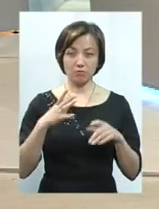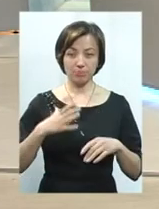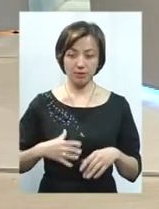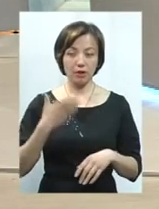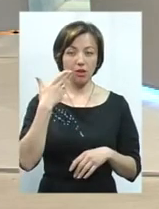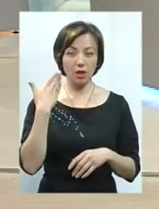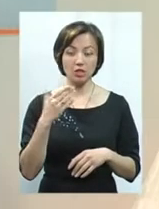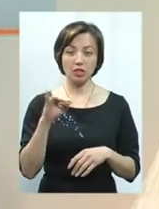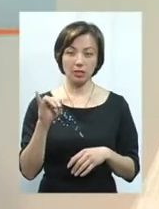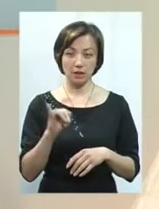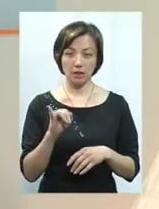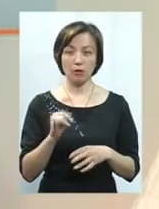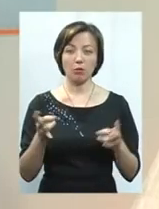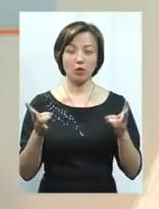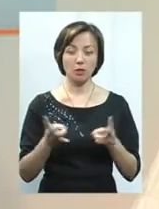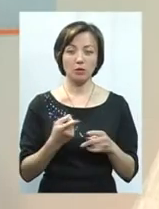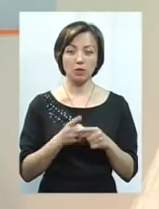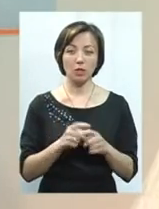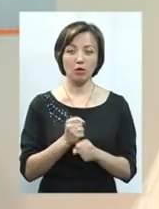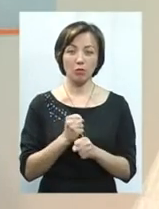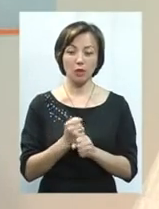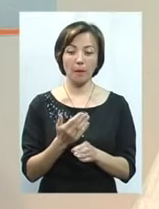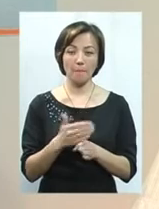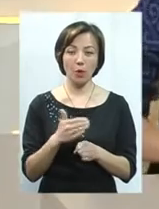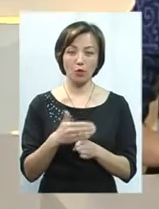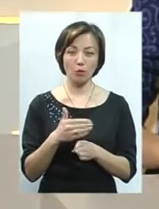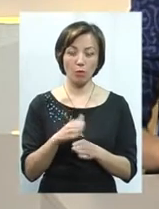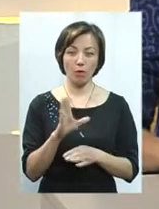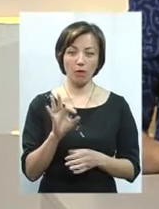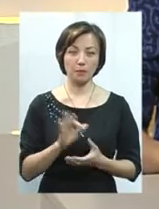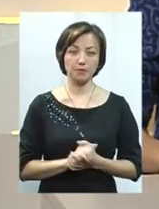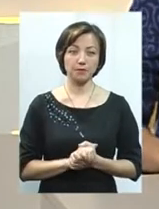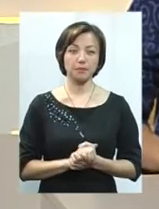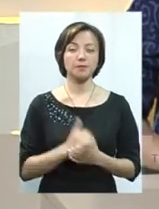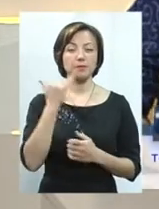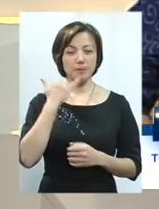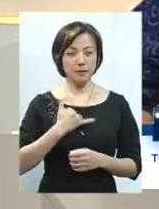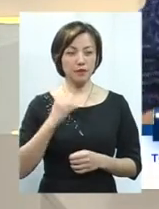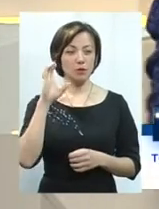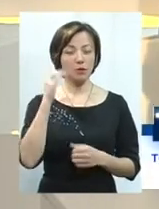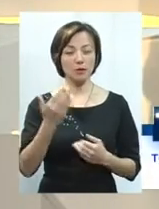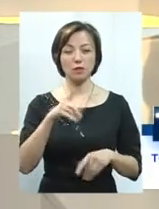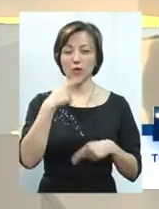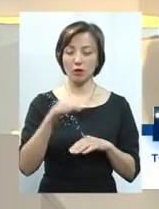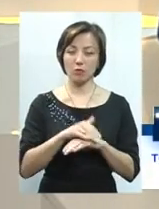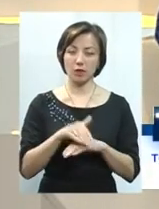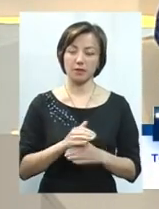і звісно, що потрібно це робити все поступово. Дякую вам за відповідь. У нас є дзвінок. Слухаємо вас. Говоріть, будь